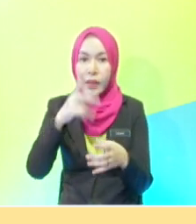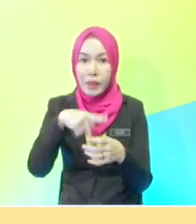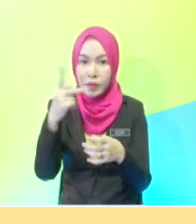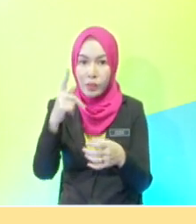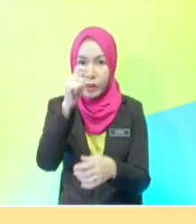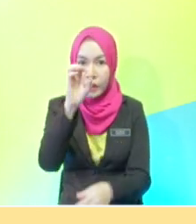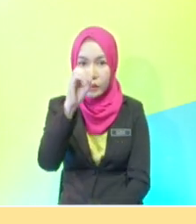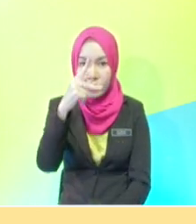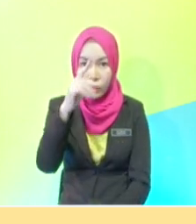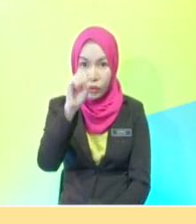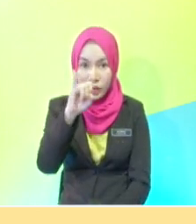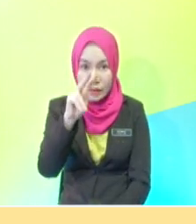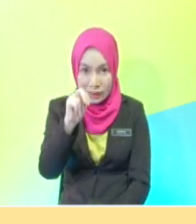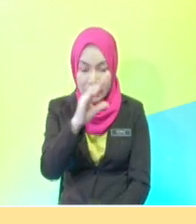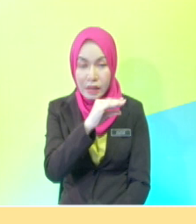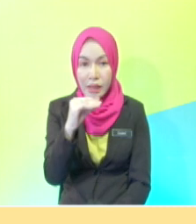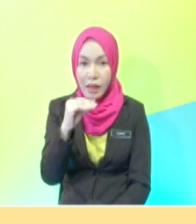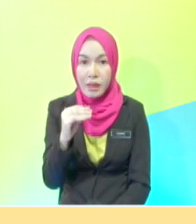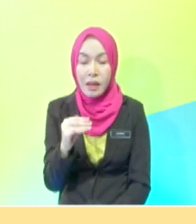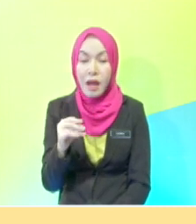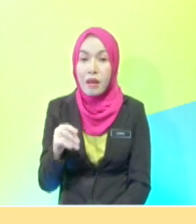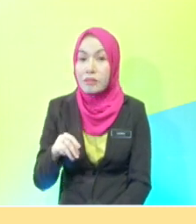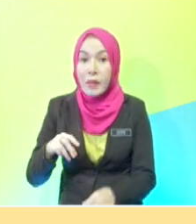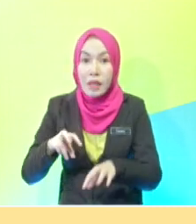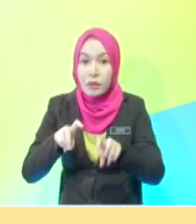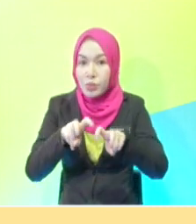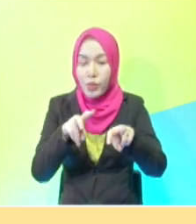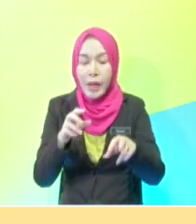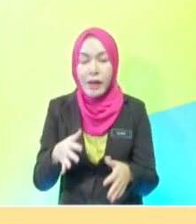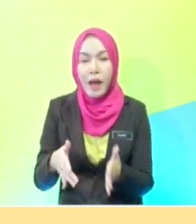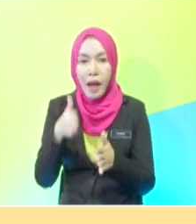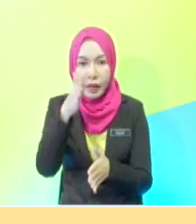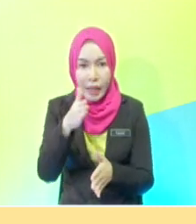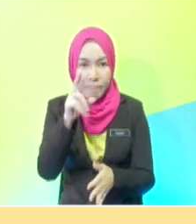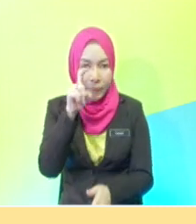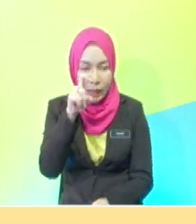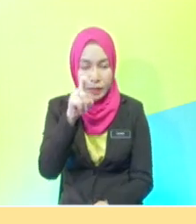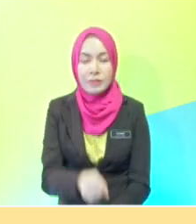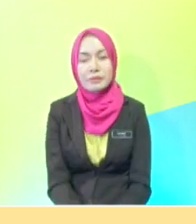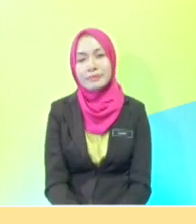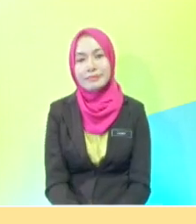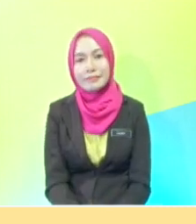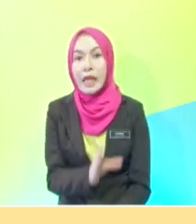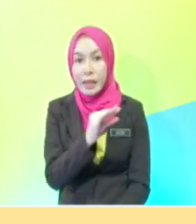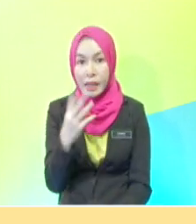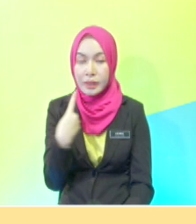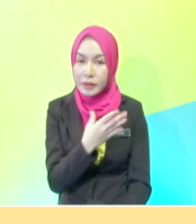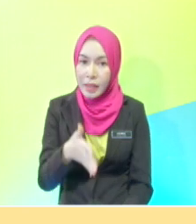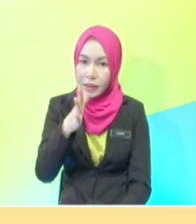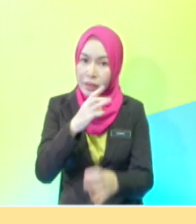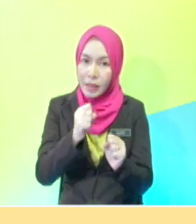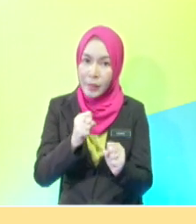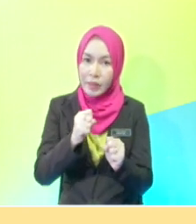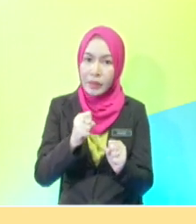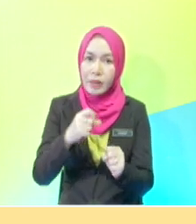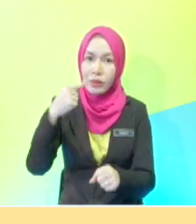serangga tersebut Oke jadi yang pertama kita dapat tanaman yang berkualitas tinggi